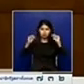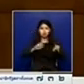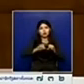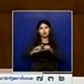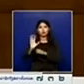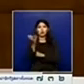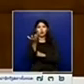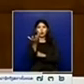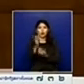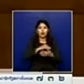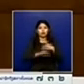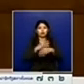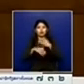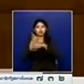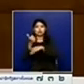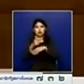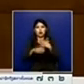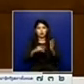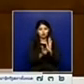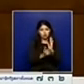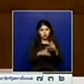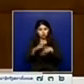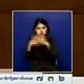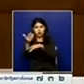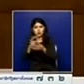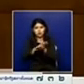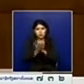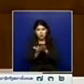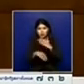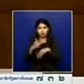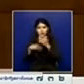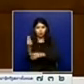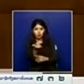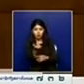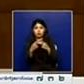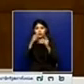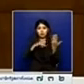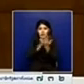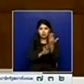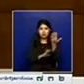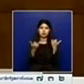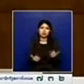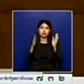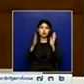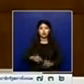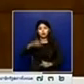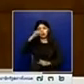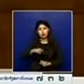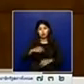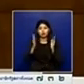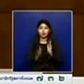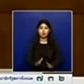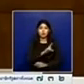ปัจจุบันโลกแห่งเทคโนโลยีโลกแห่งดิจิทัลแต่เราต้องยอมรับนะครับว่าในประเทศไทยของเราคนจำนวนหลายล้านหล